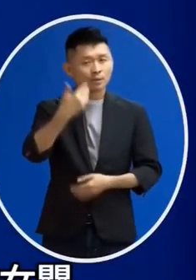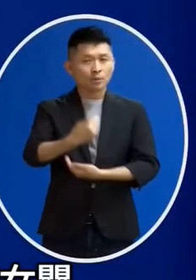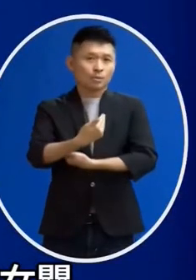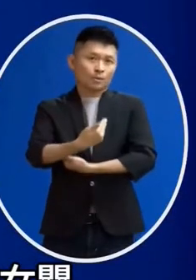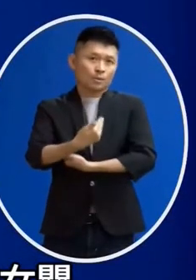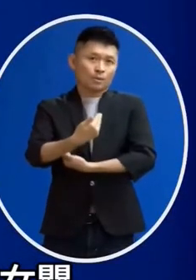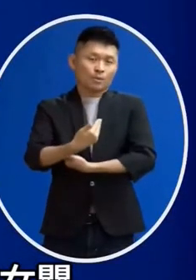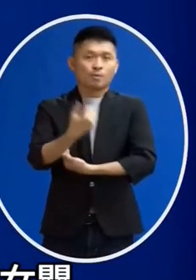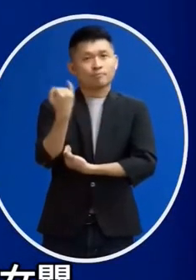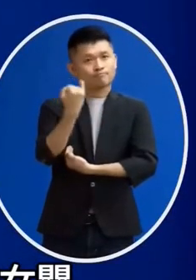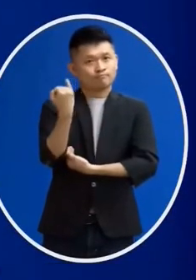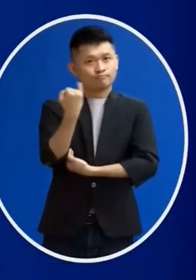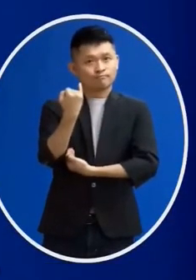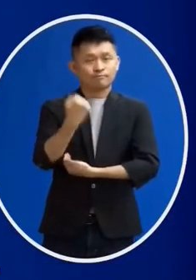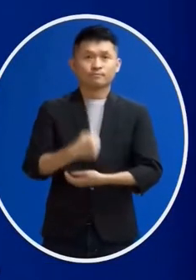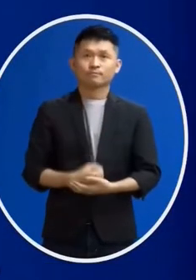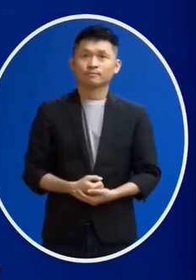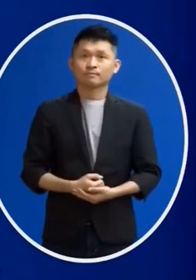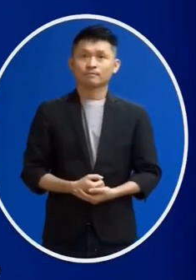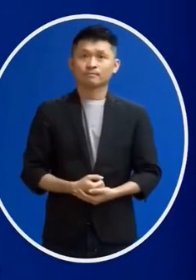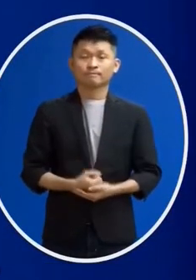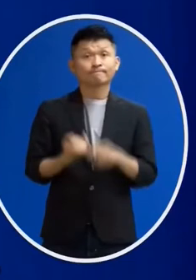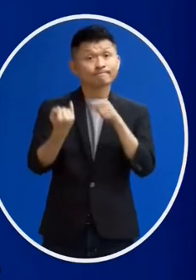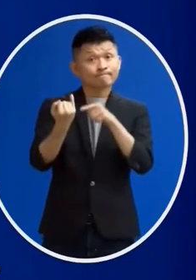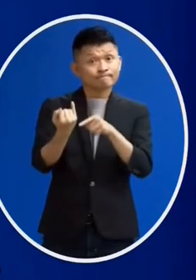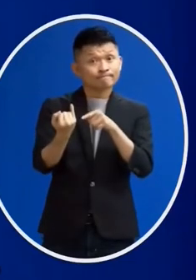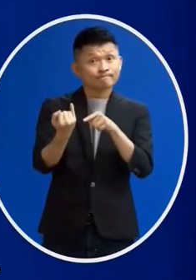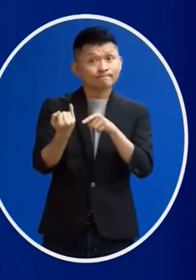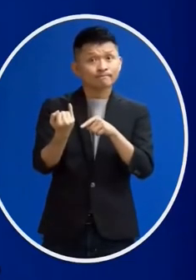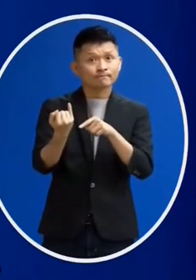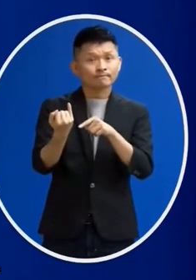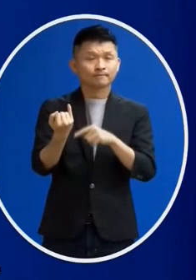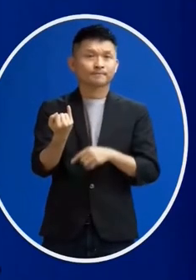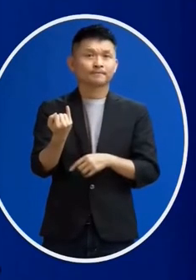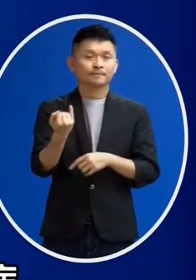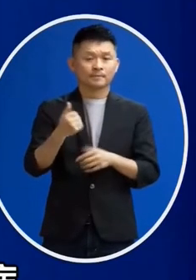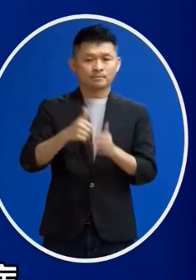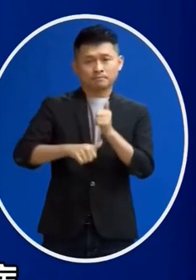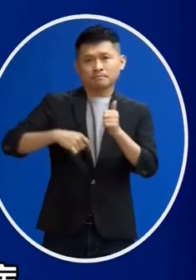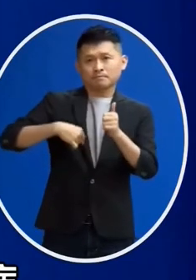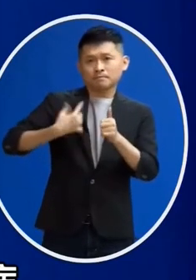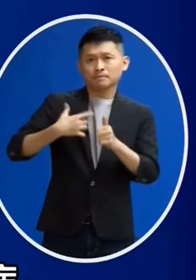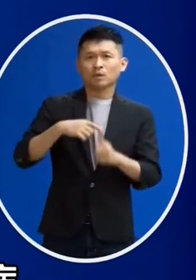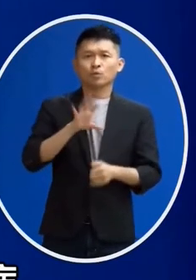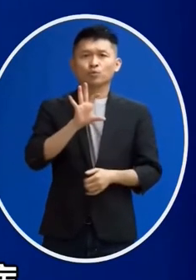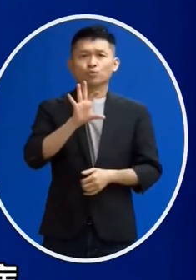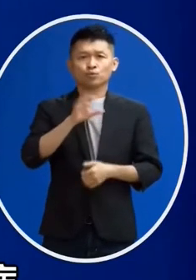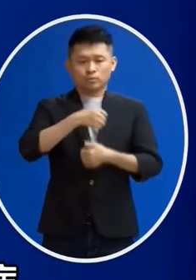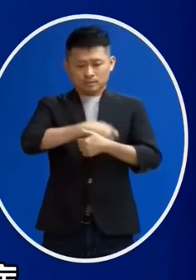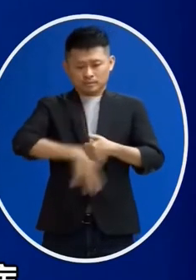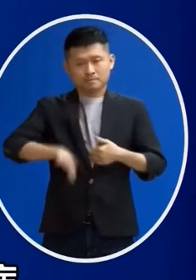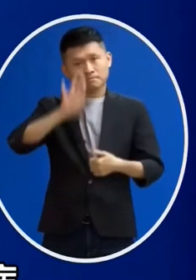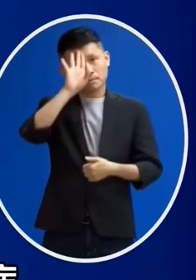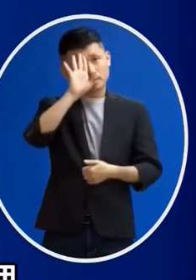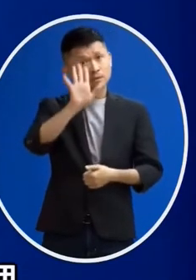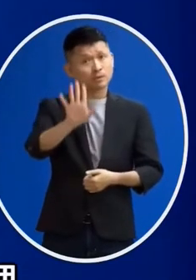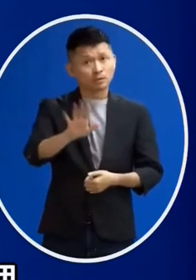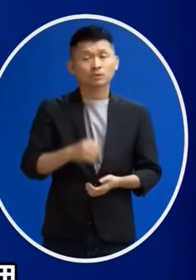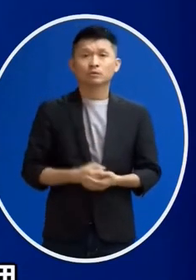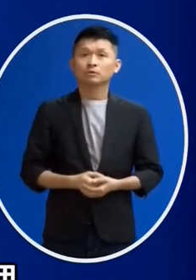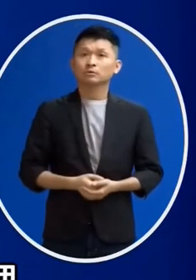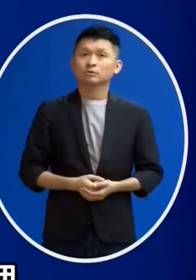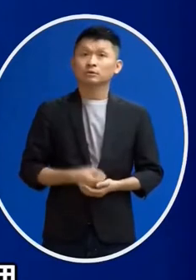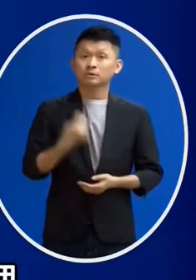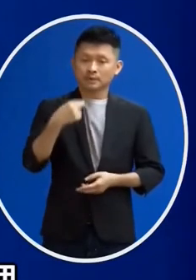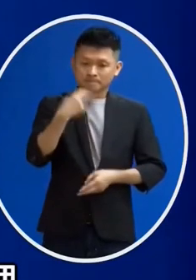位女童女婴，那这位小朋友她本身是有先天性的泌尿系统的疾病那有经